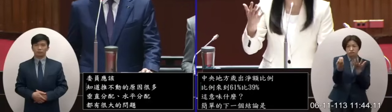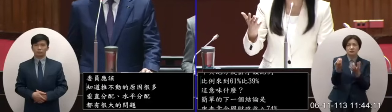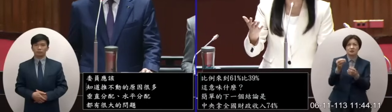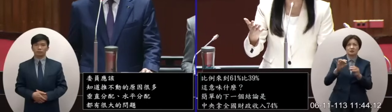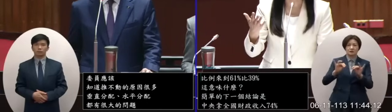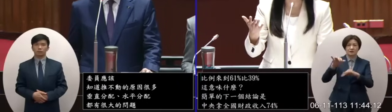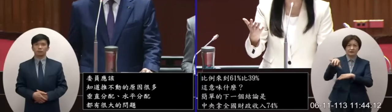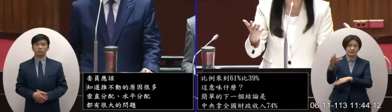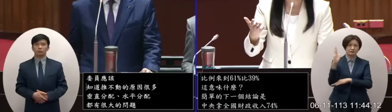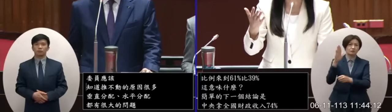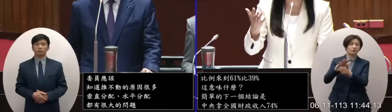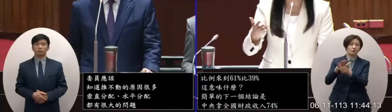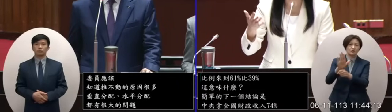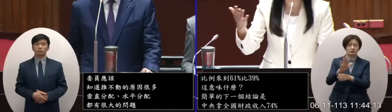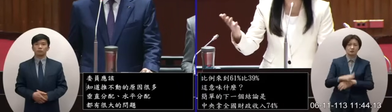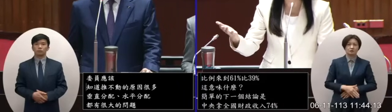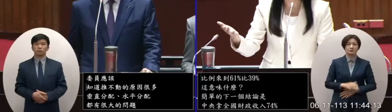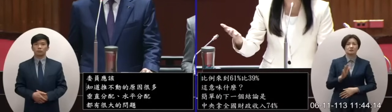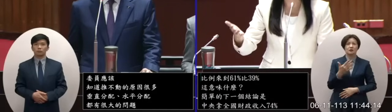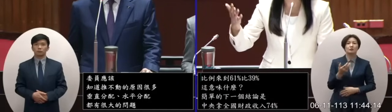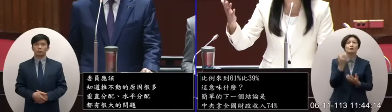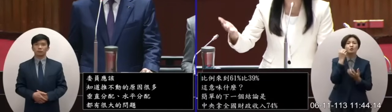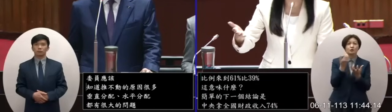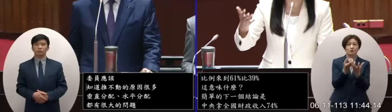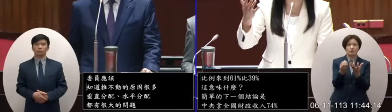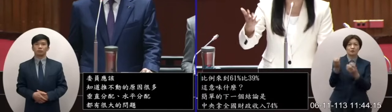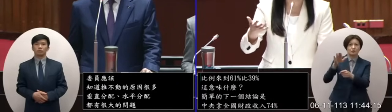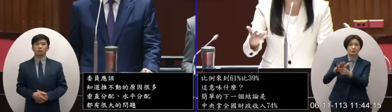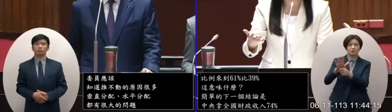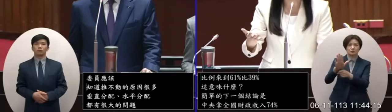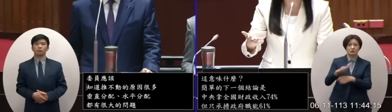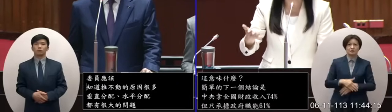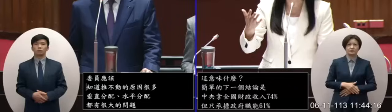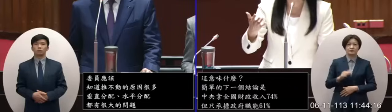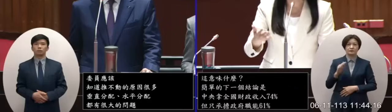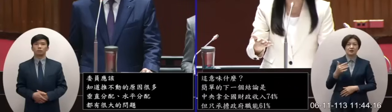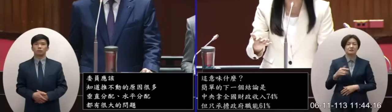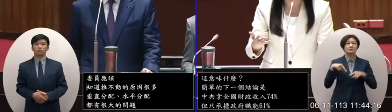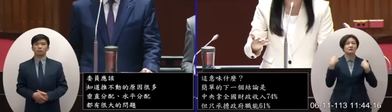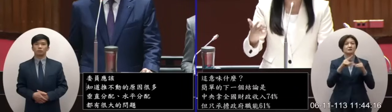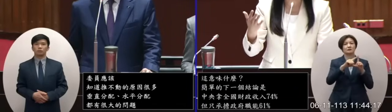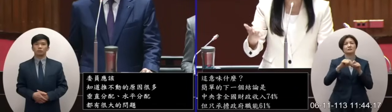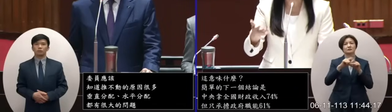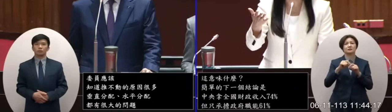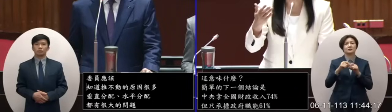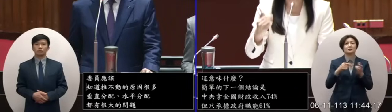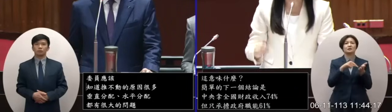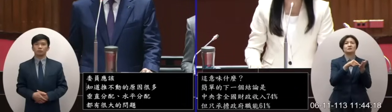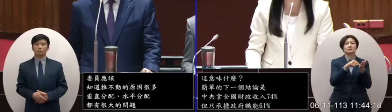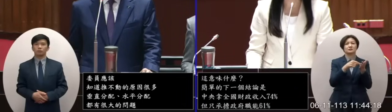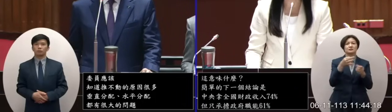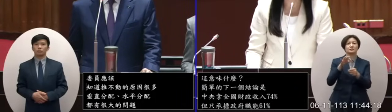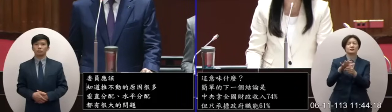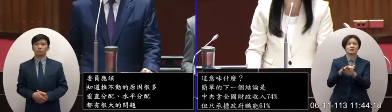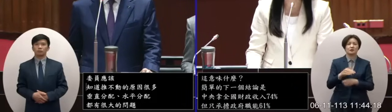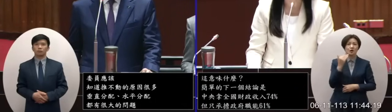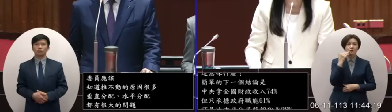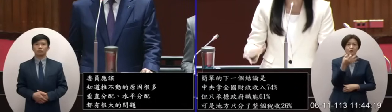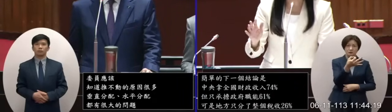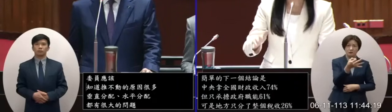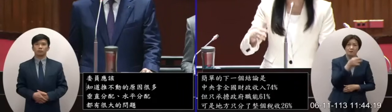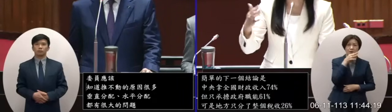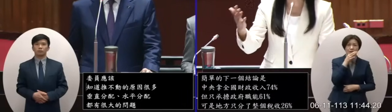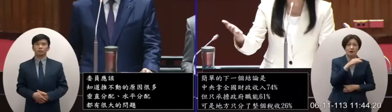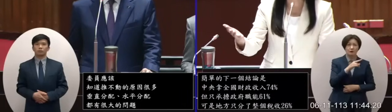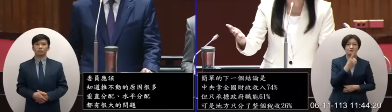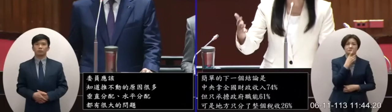哎，那就特别了，奇怪了。那既然常常在拨补地方，地方要养中央鼻息，常常要来要钱，那你有钱，你为什么不自己做？